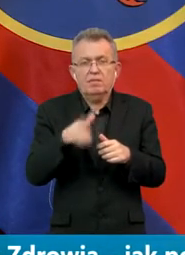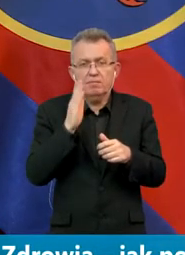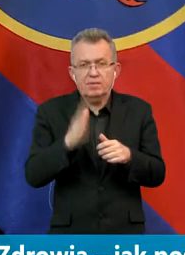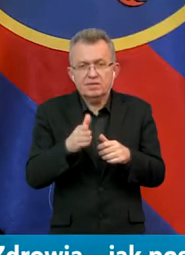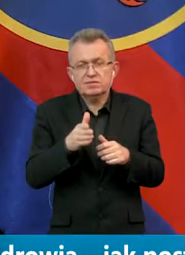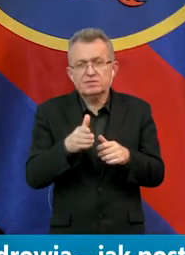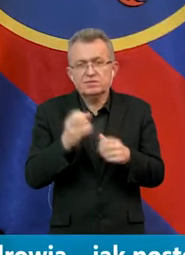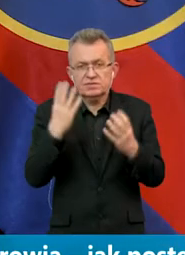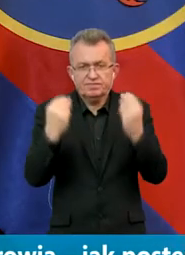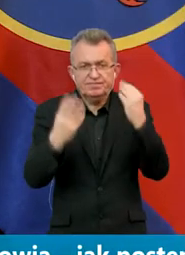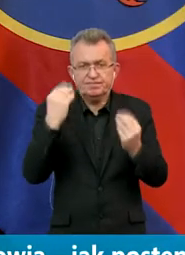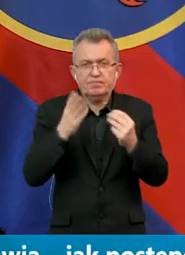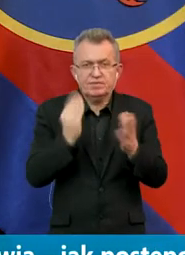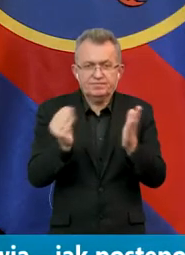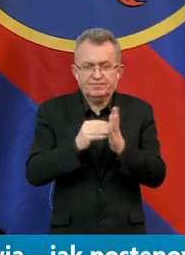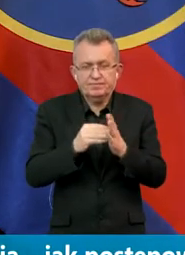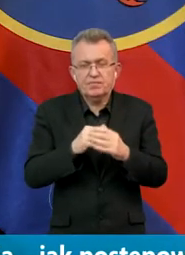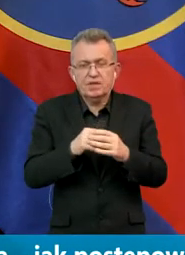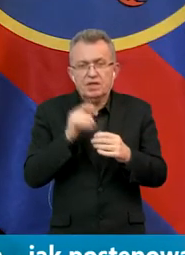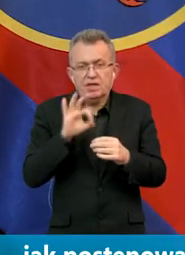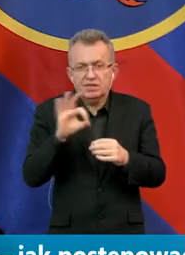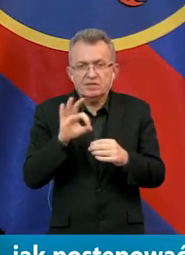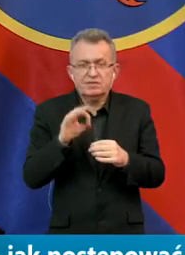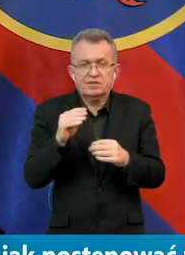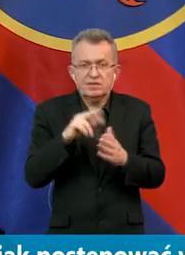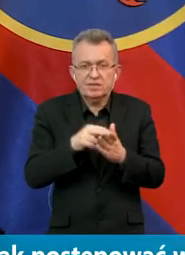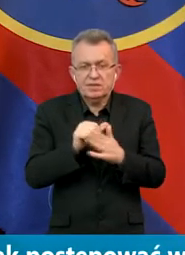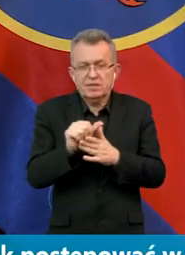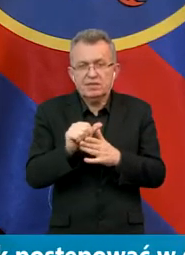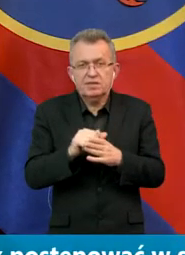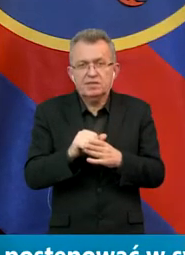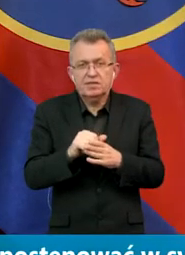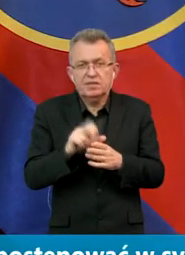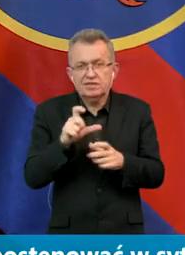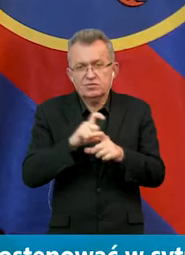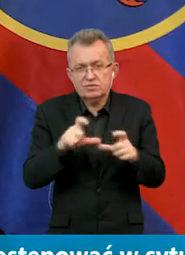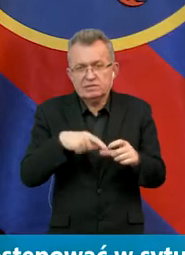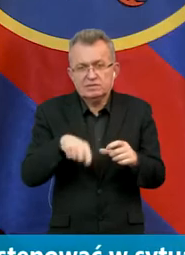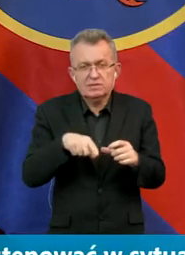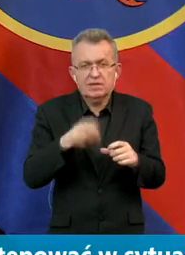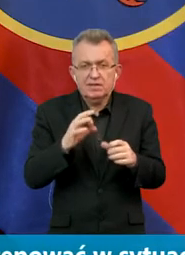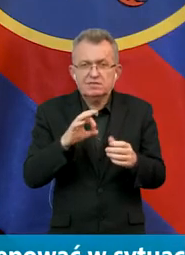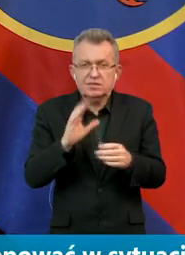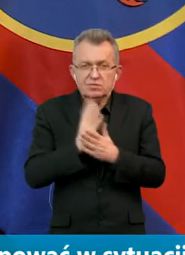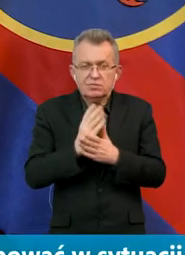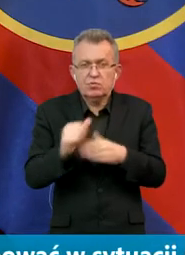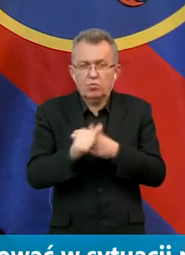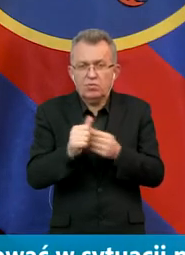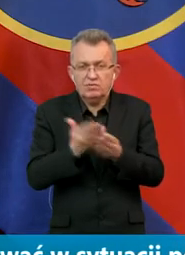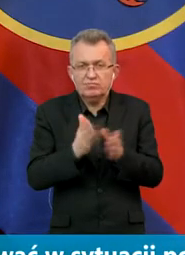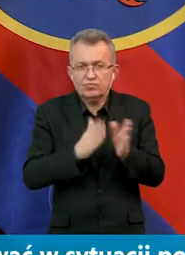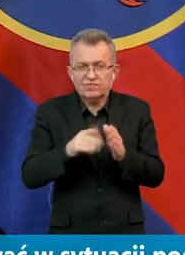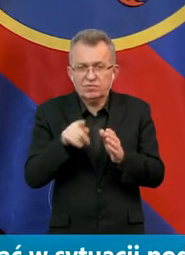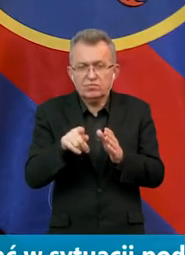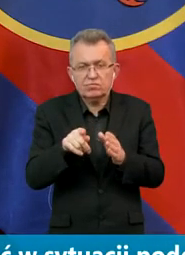się sygnalizacja świetlna. Natomiast jest to jeszcze kwestia jakiegoś czasu, w tej chwili dopiero jest przygotowywana dokumentacja tego